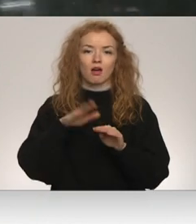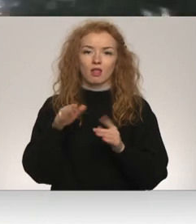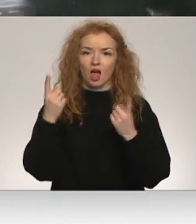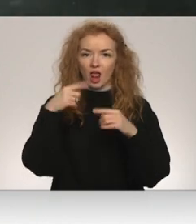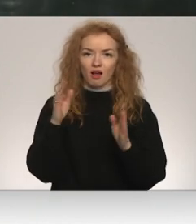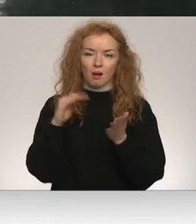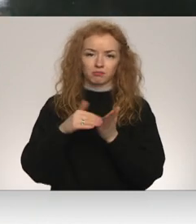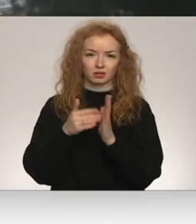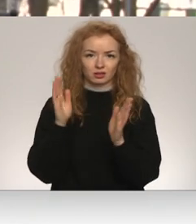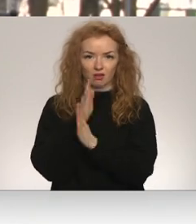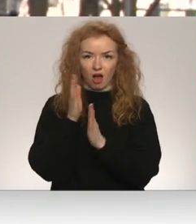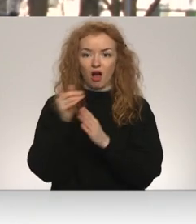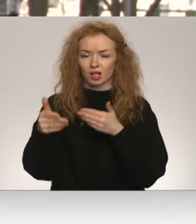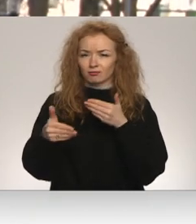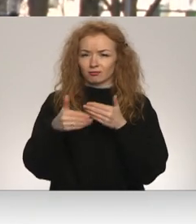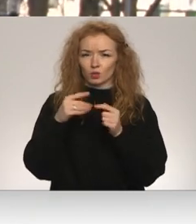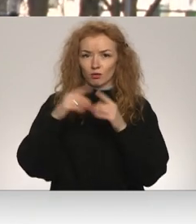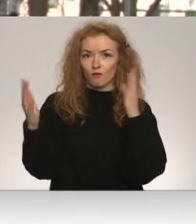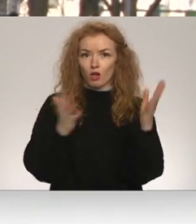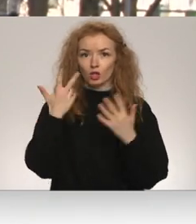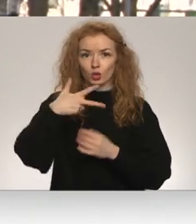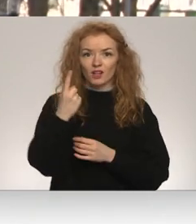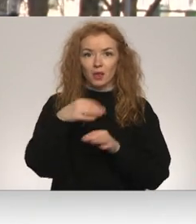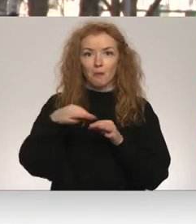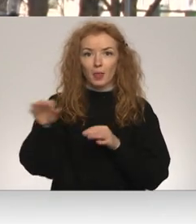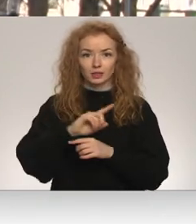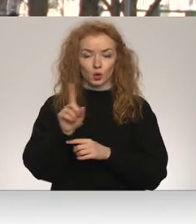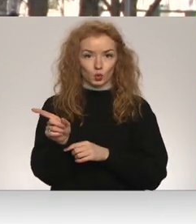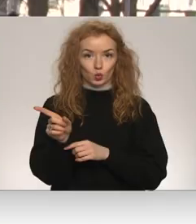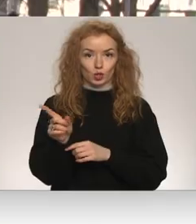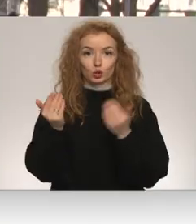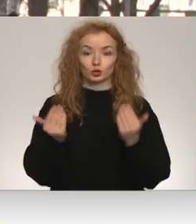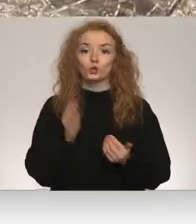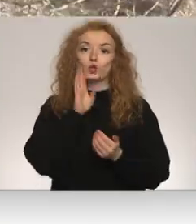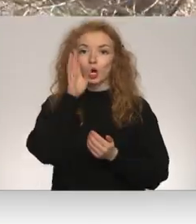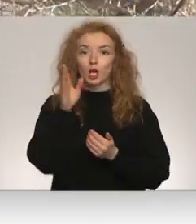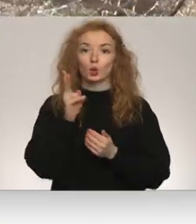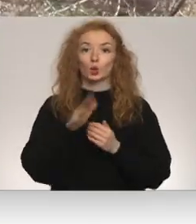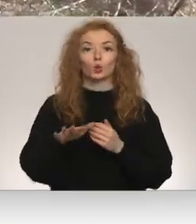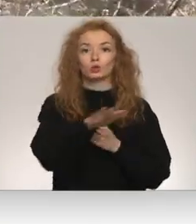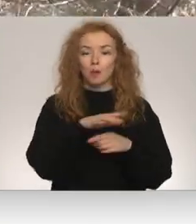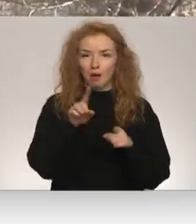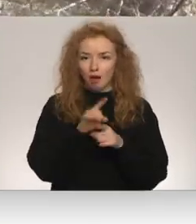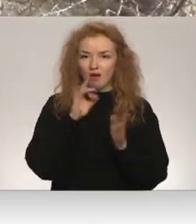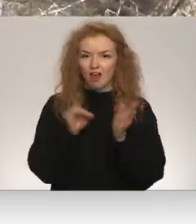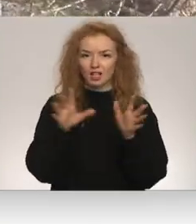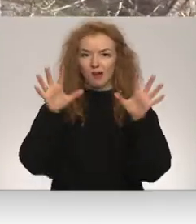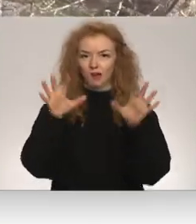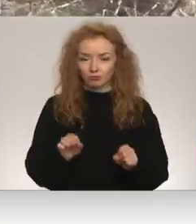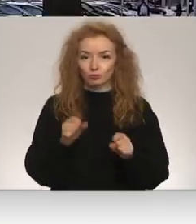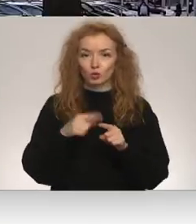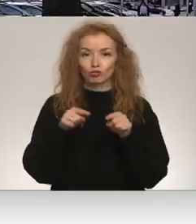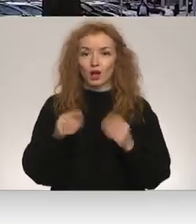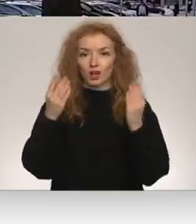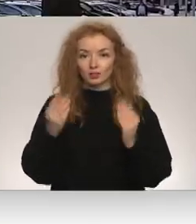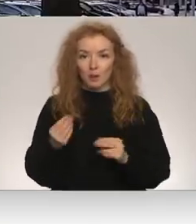pietuvojas meteorologu prognozētajiem un vējš sasniedz jau 31 metri sekundē. Šorīt Kurzemē konstatēta arī elektrības padevs pārāvuma un šajās dienās